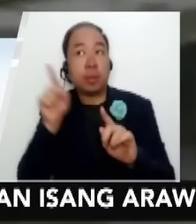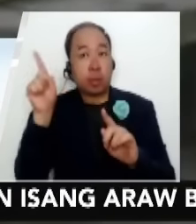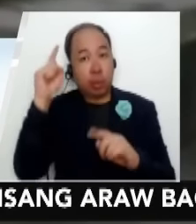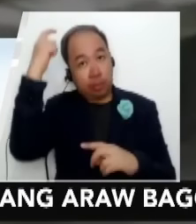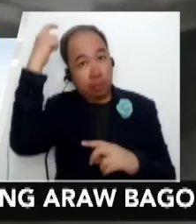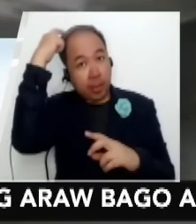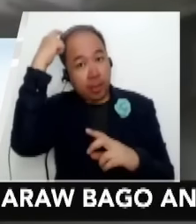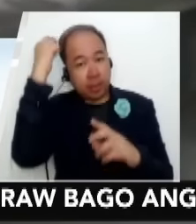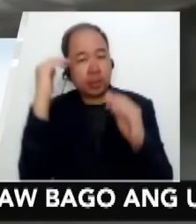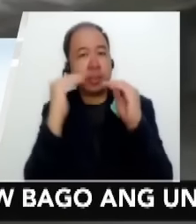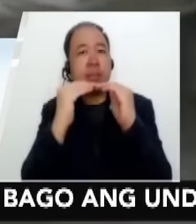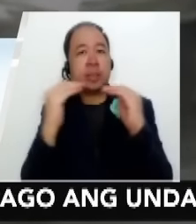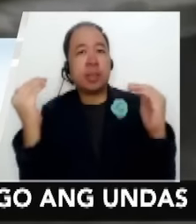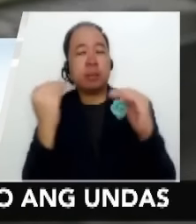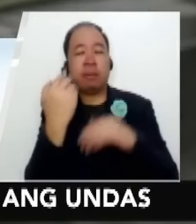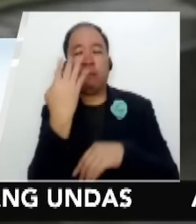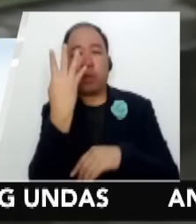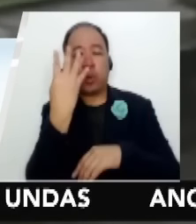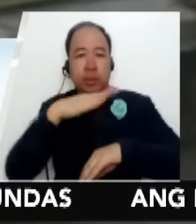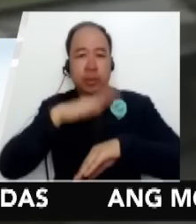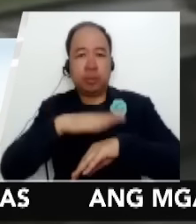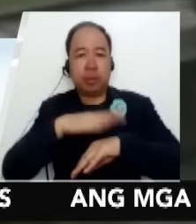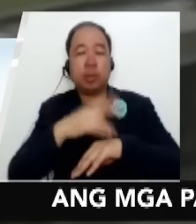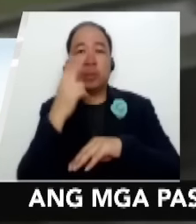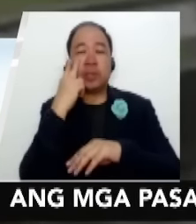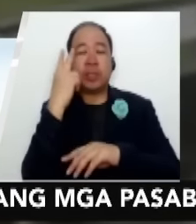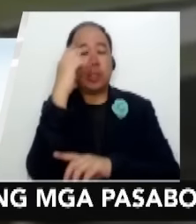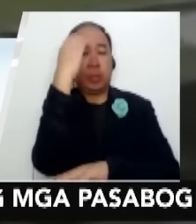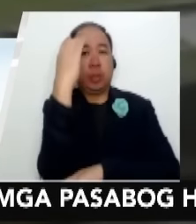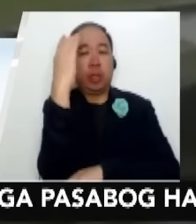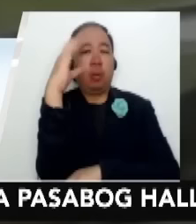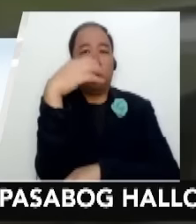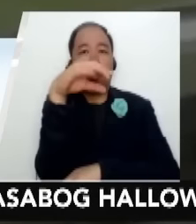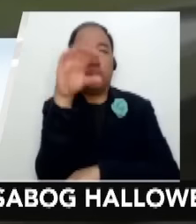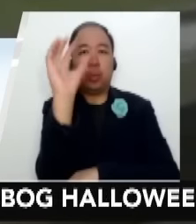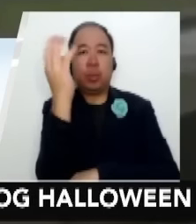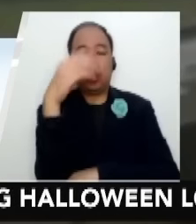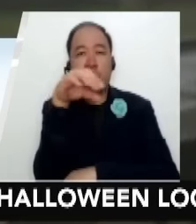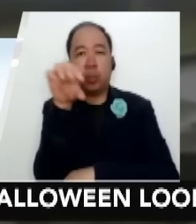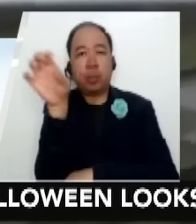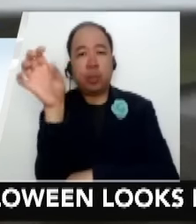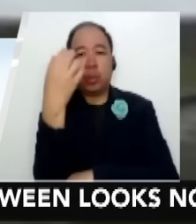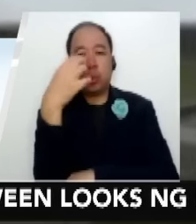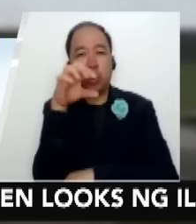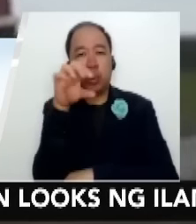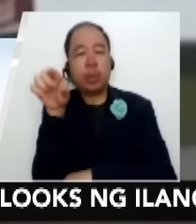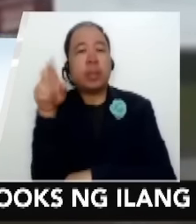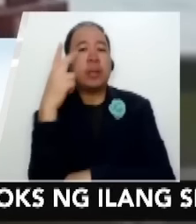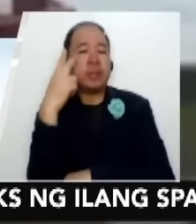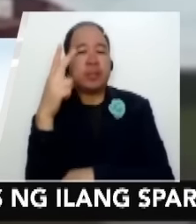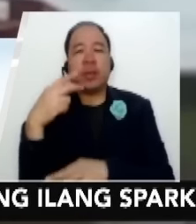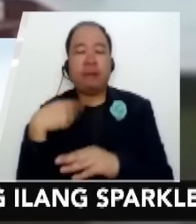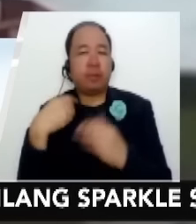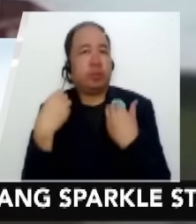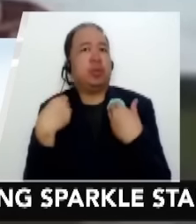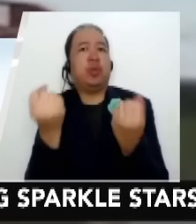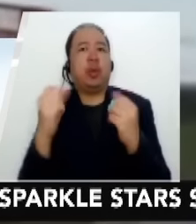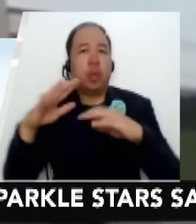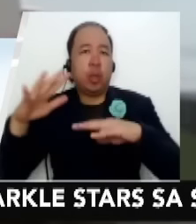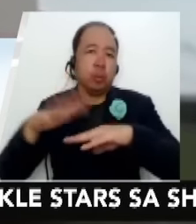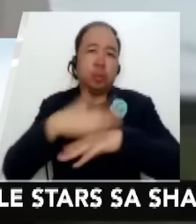yung video ng lighthouse. Nakita ang malakas na hampas ng alon. Hangin daw ang kalaban nila roon ngayon, sabi ni Governor